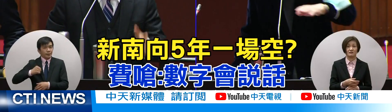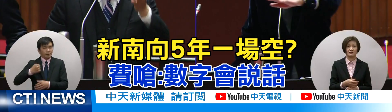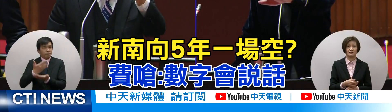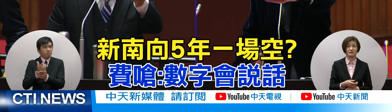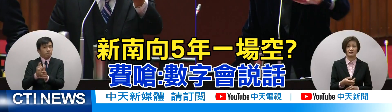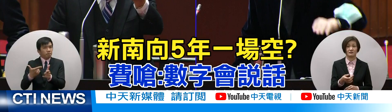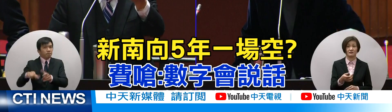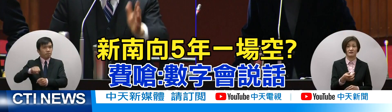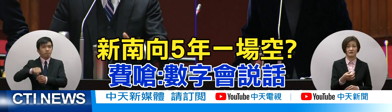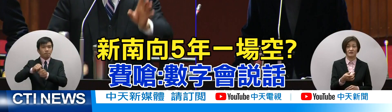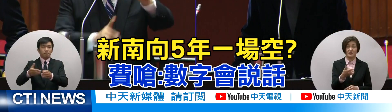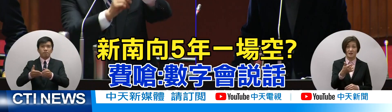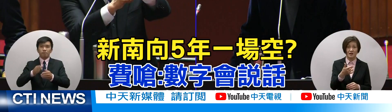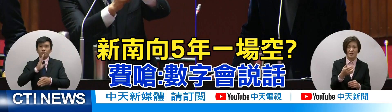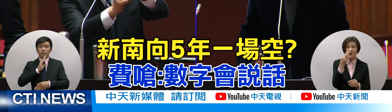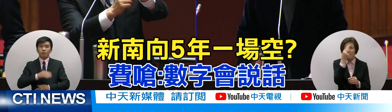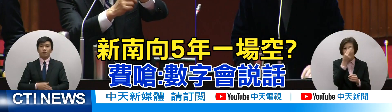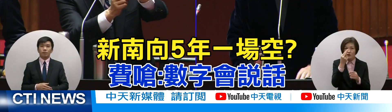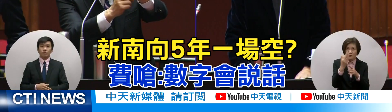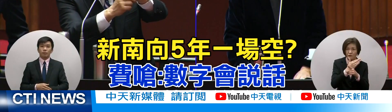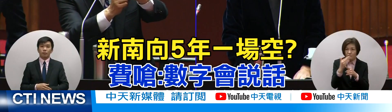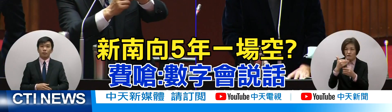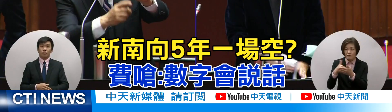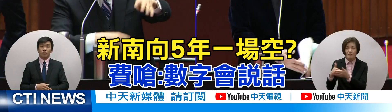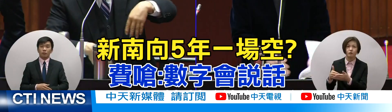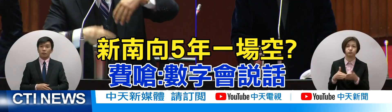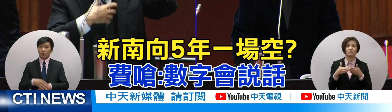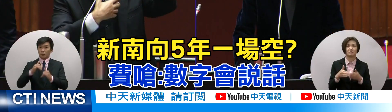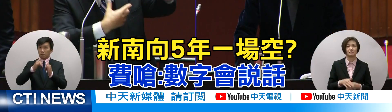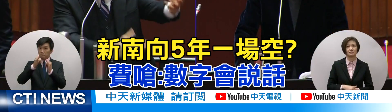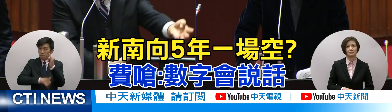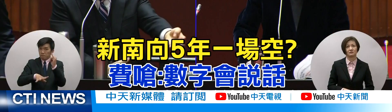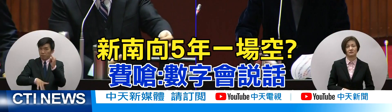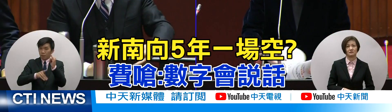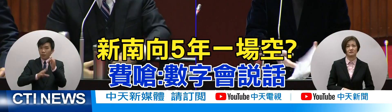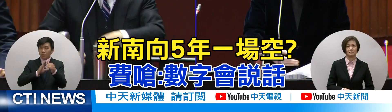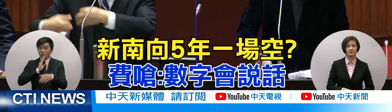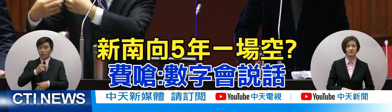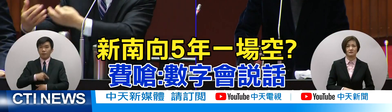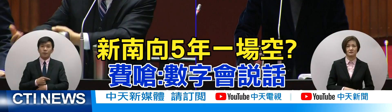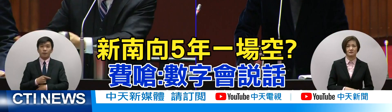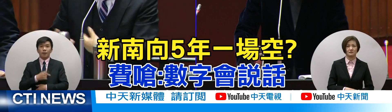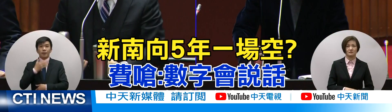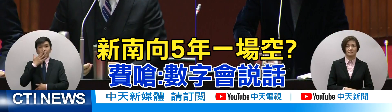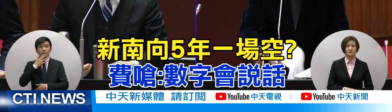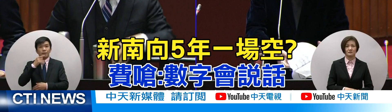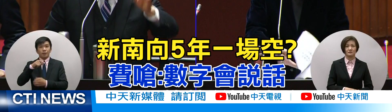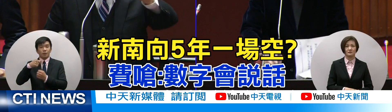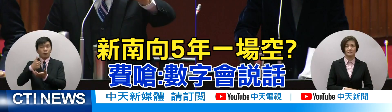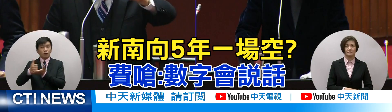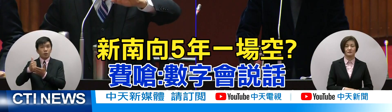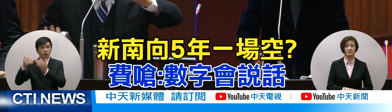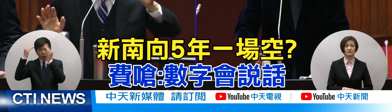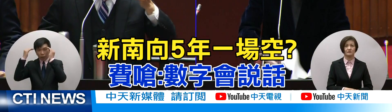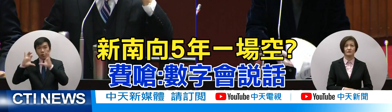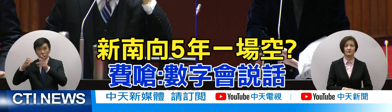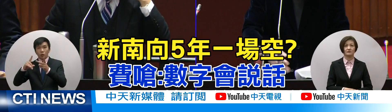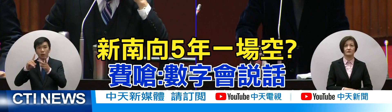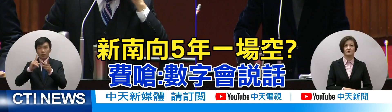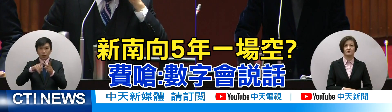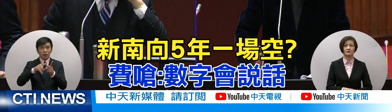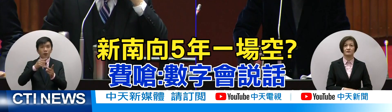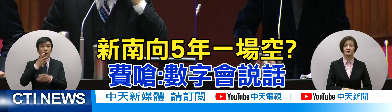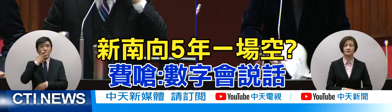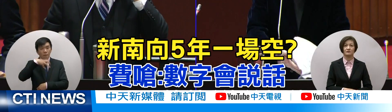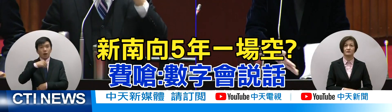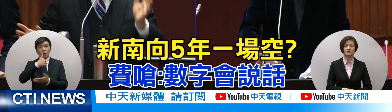所以 分散这个风险吗？ 历史上第一次，我们蜜枣销韩国，芭乐销美国，这都是我们打开市